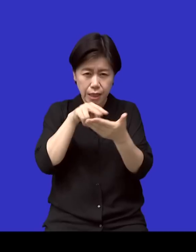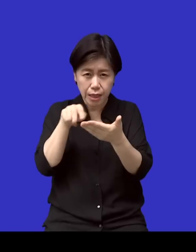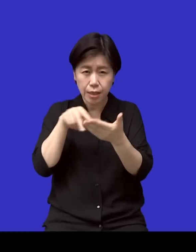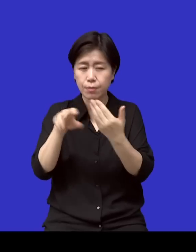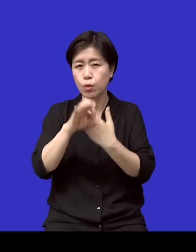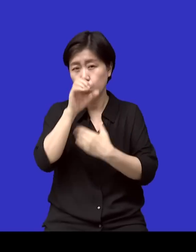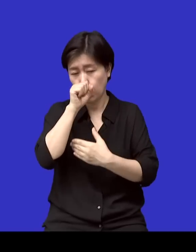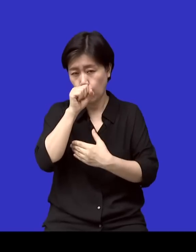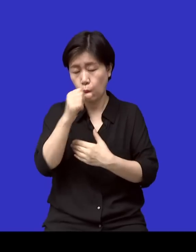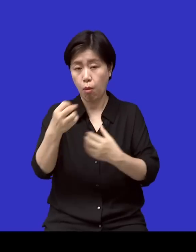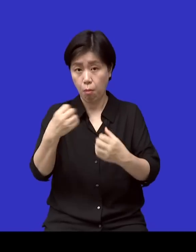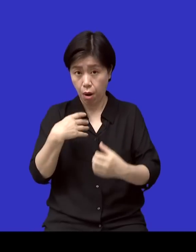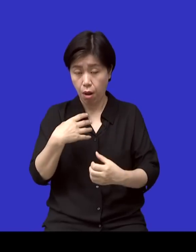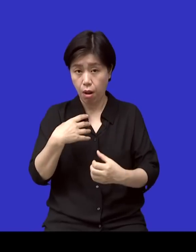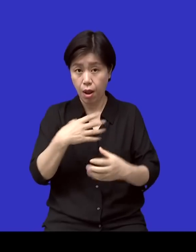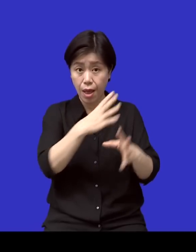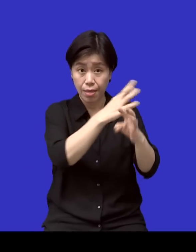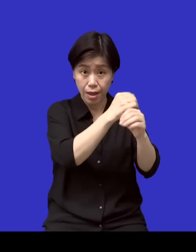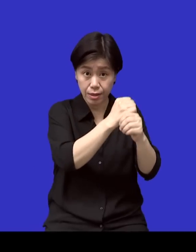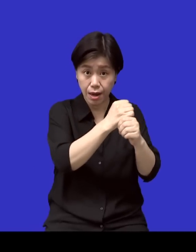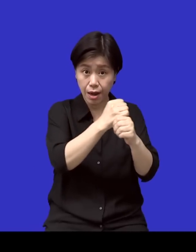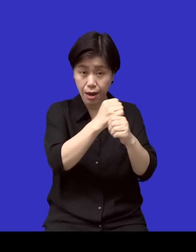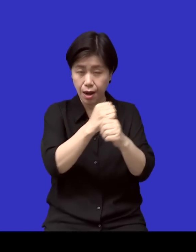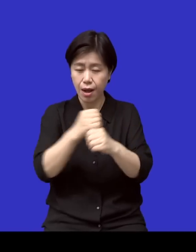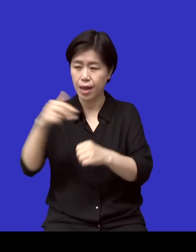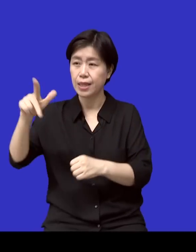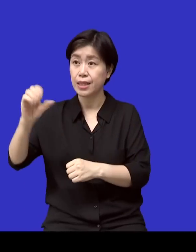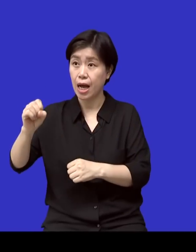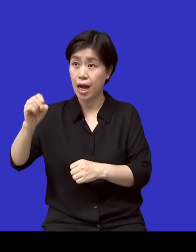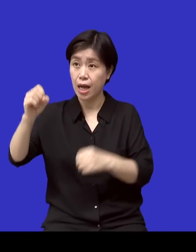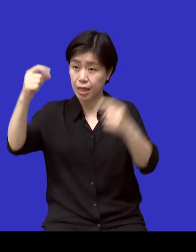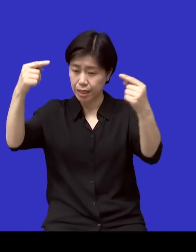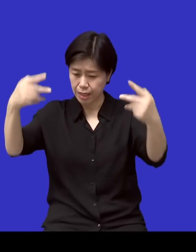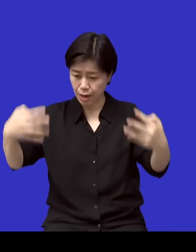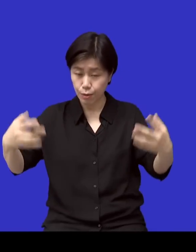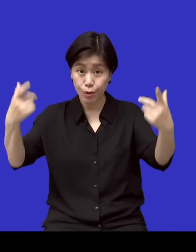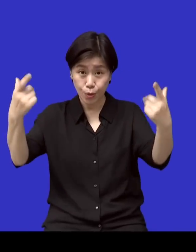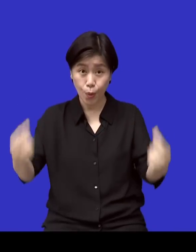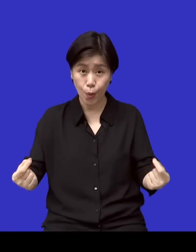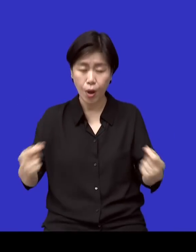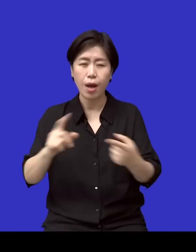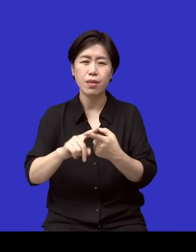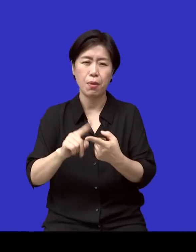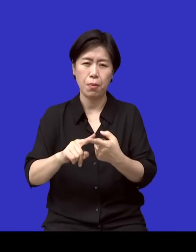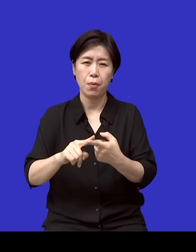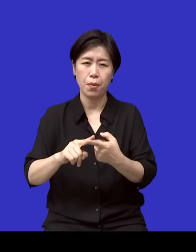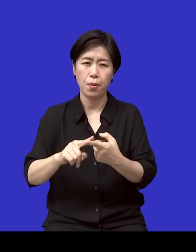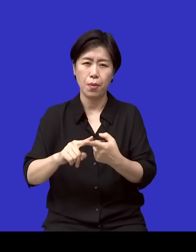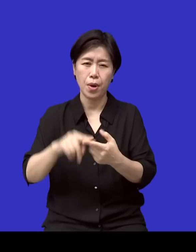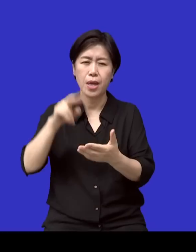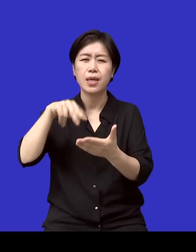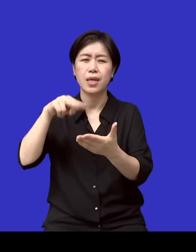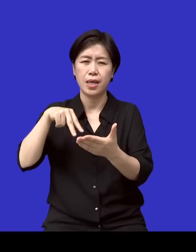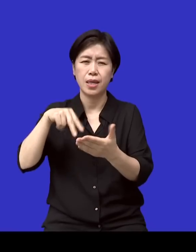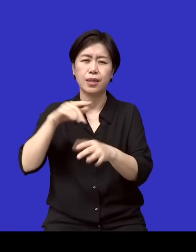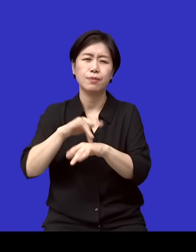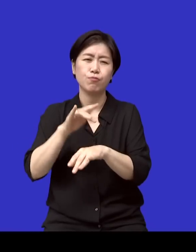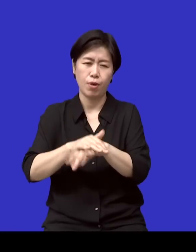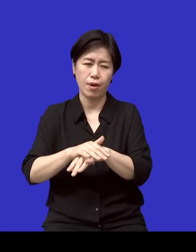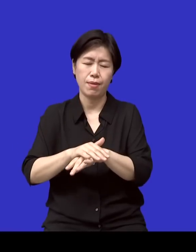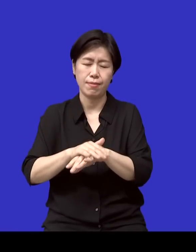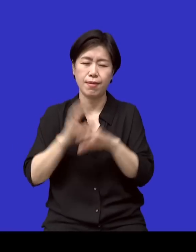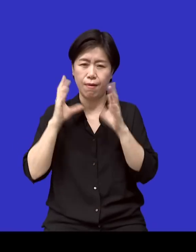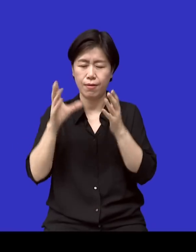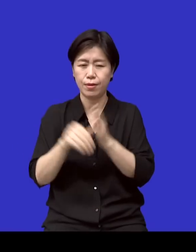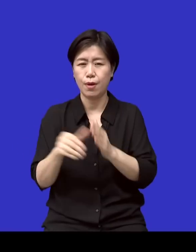어렸을 때부터 그랬던 것 같아요. 맞아요. 맞아요. 그걸 항상 읽으라고 하셔서 예. 지금도 습관이에요. 아. 안 읽고